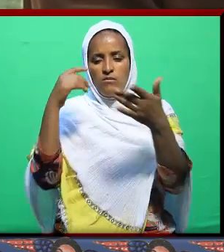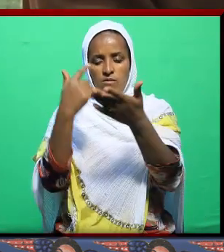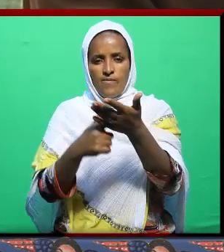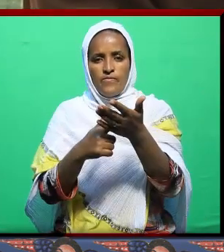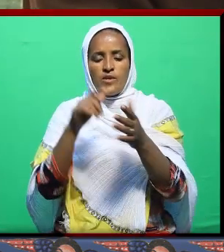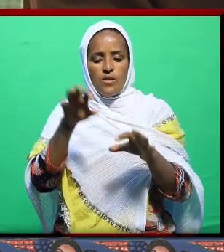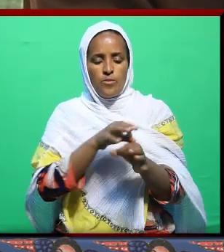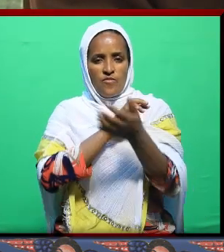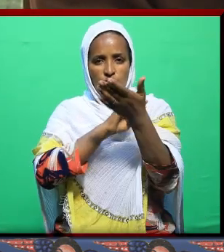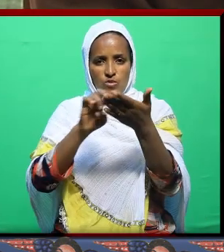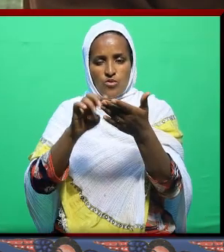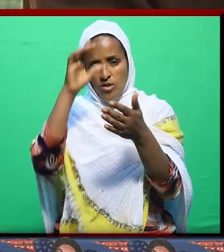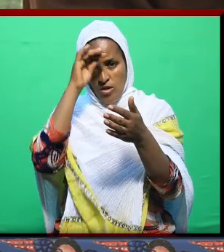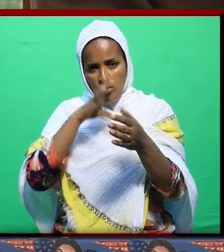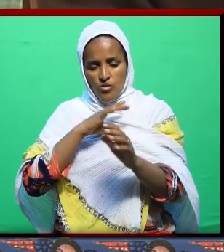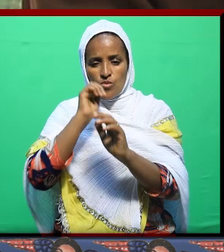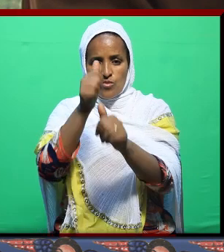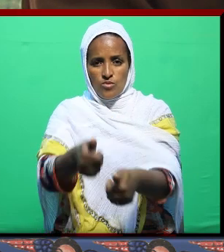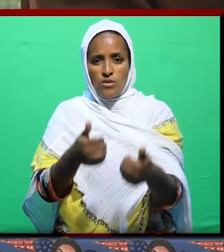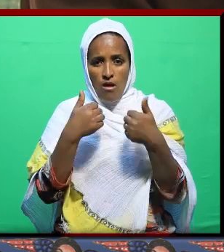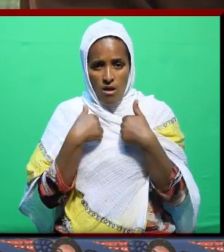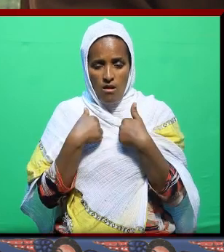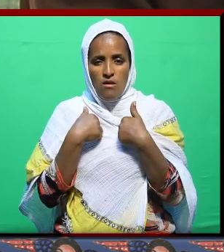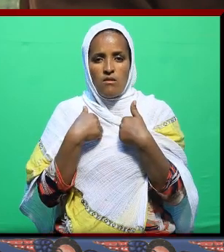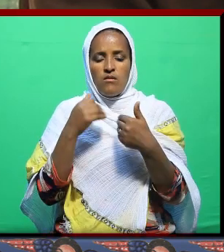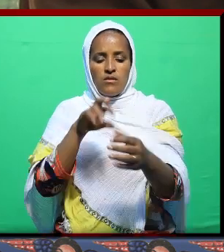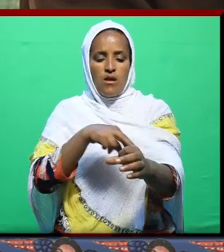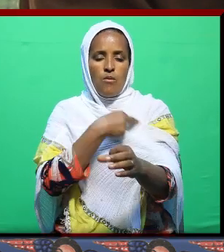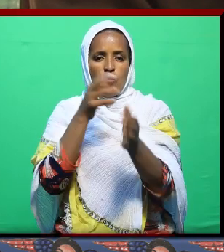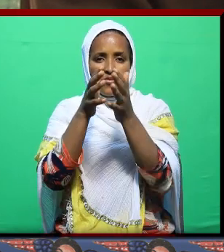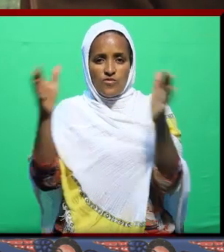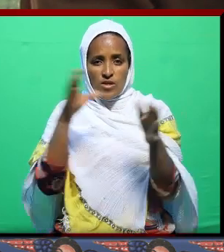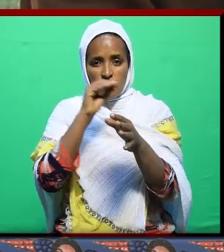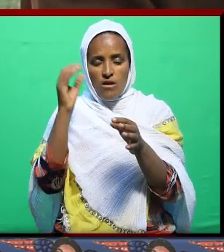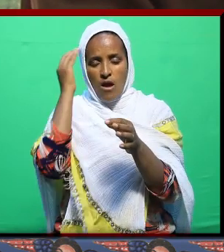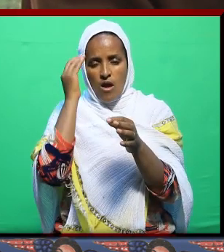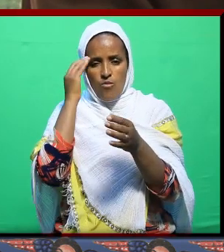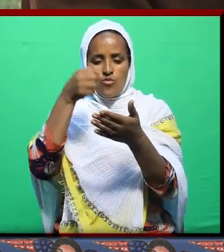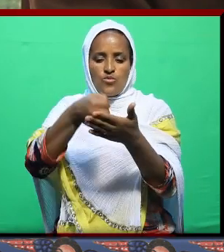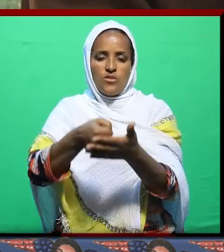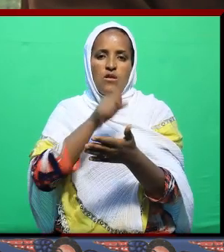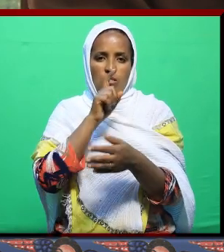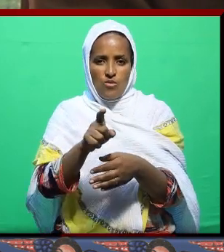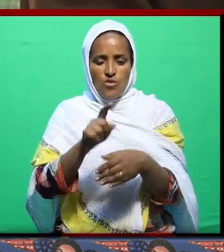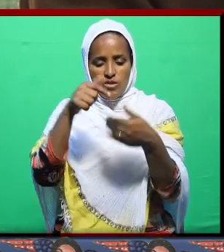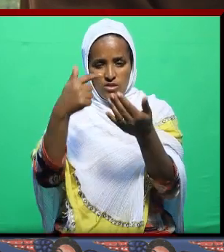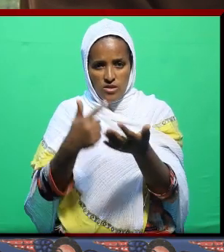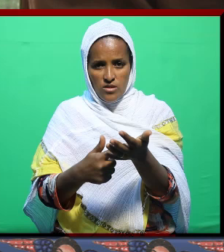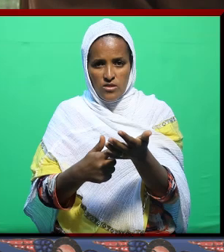ይደሎ ይበቁ ሀብተ መንፈስ ቅዱስ ለሰዎች ሲሰጠው እንደ ሃይማኖቱ ስፋትና እንደ አይምሮ ጽናት ነው።